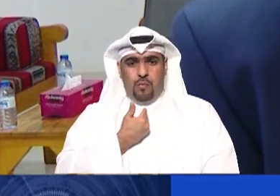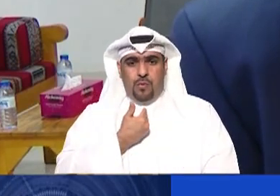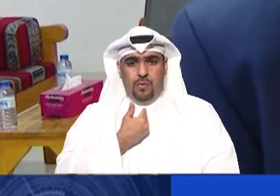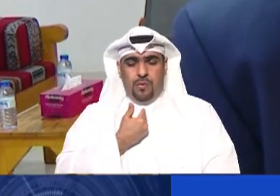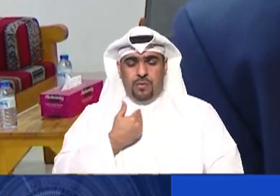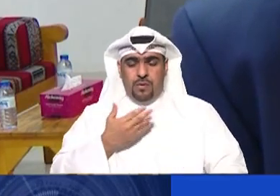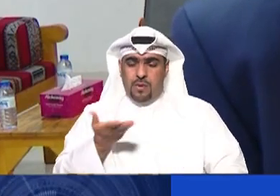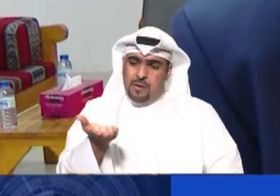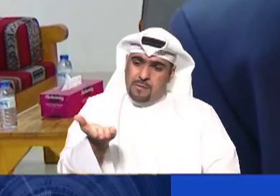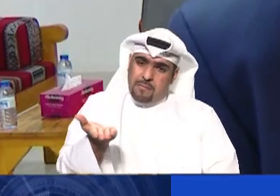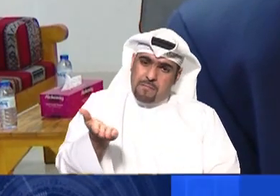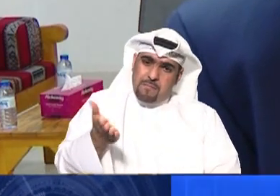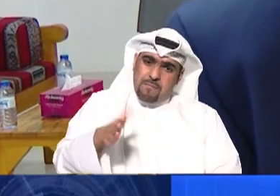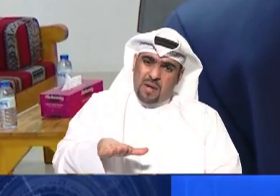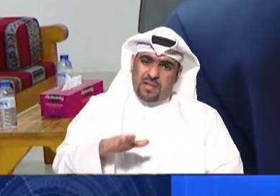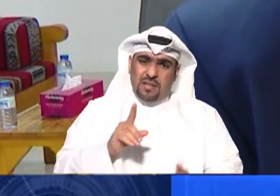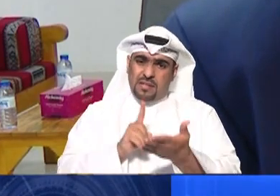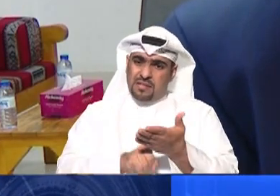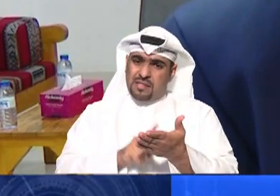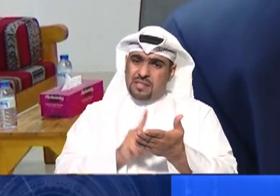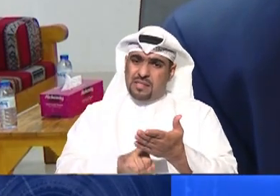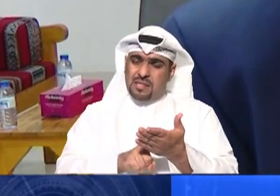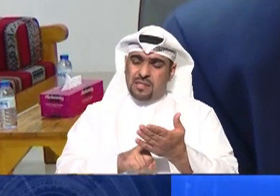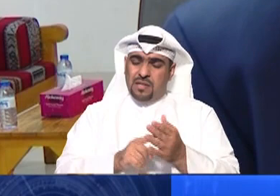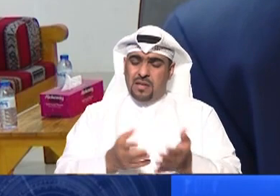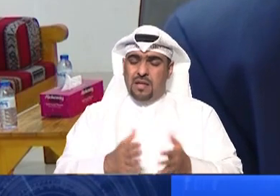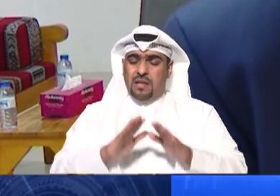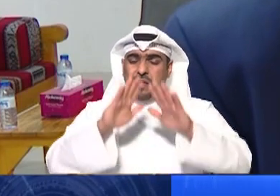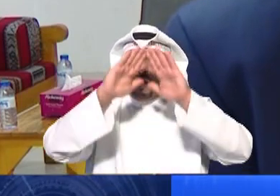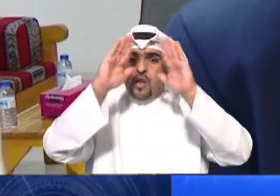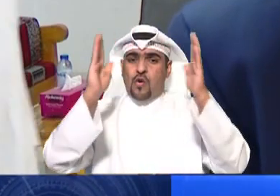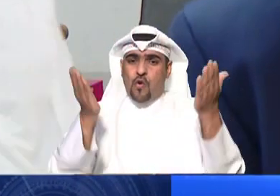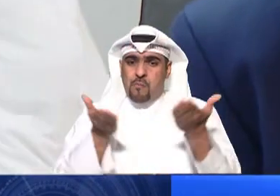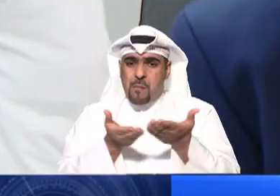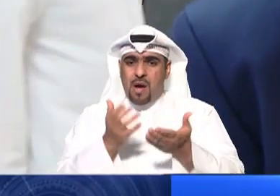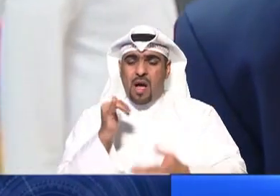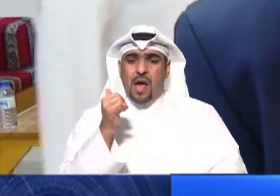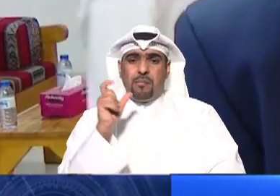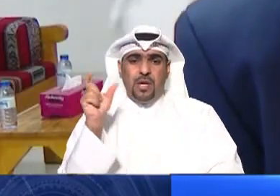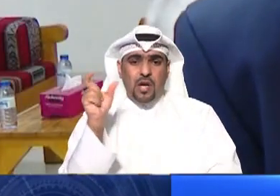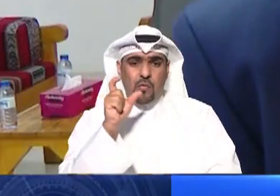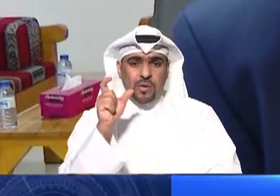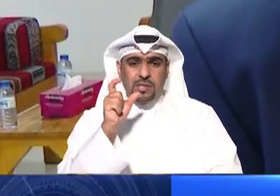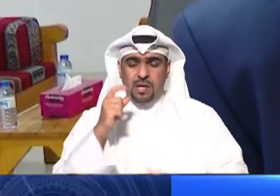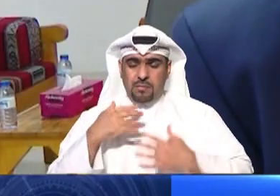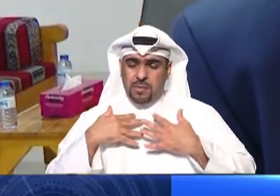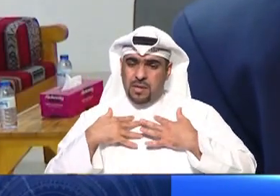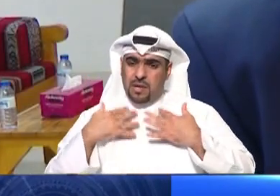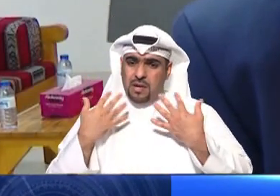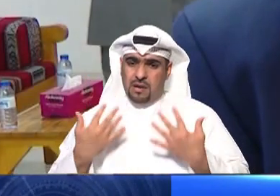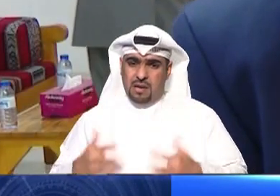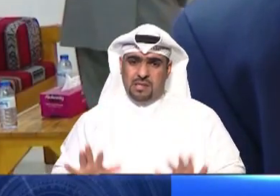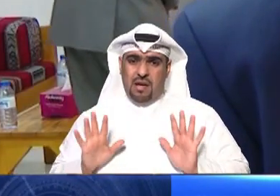صباح هو فقد للأمة كلها، وبفقده فقدنا الحكمة